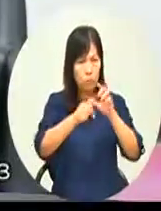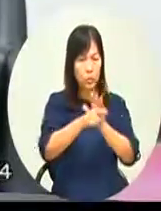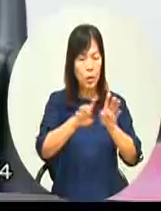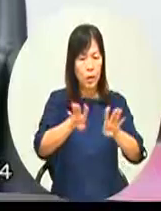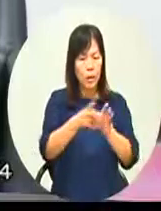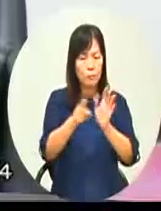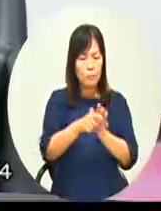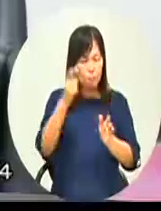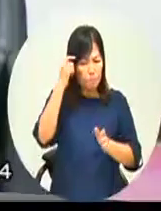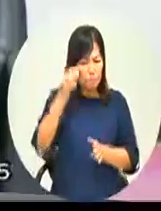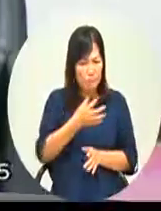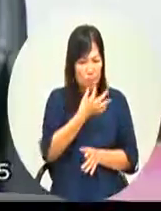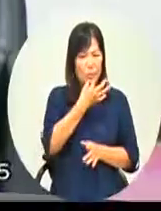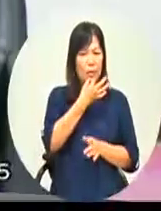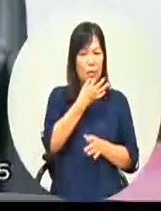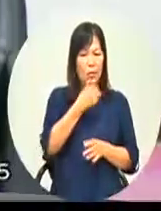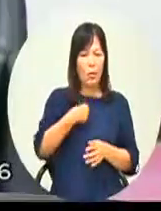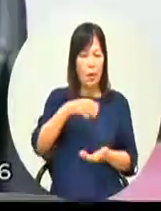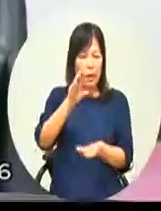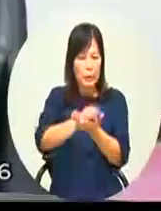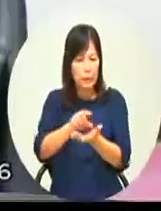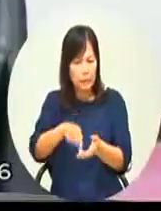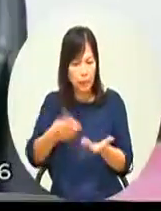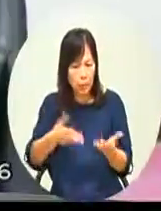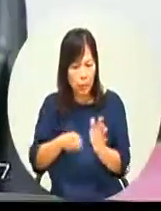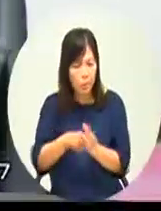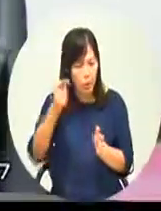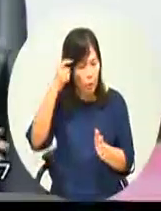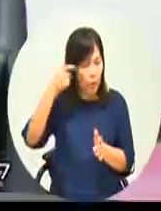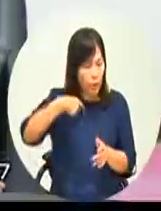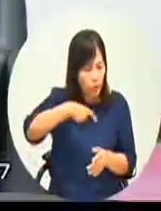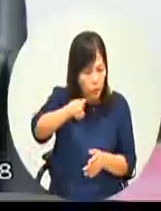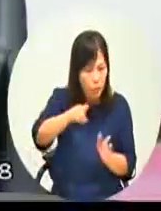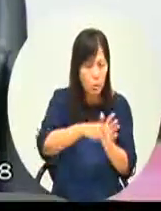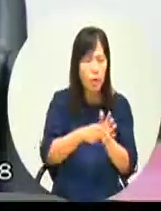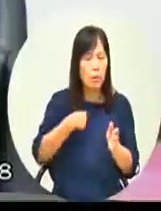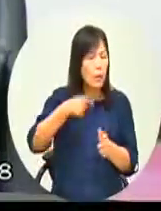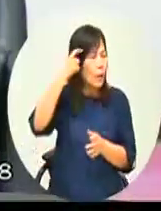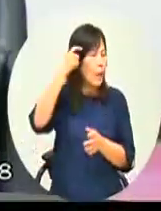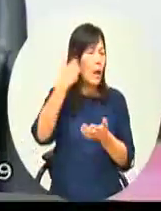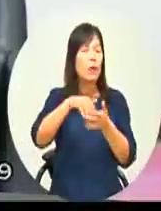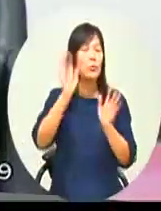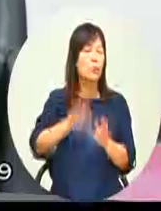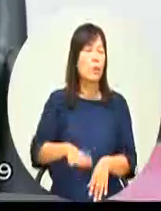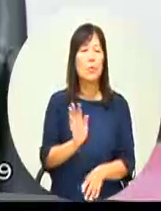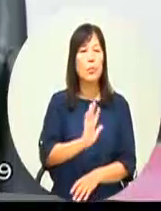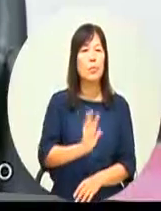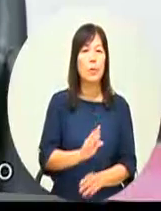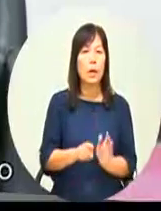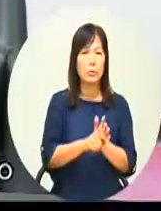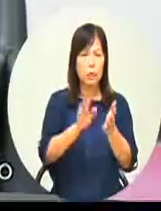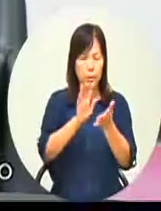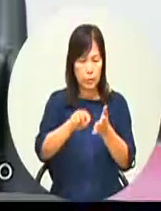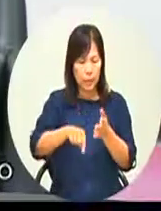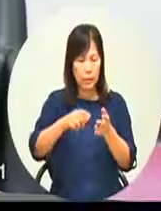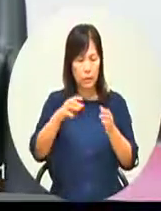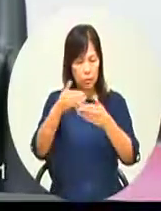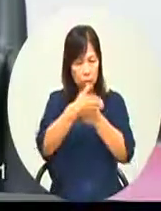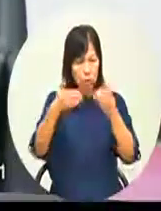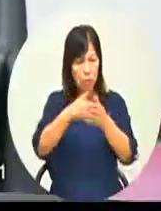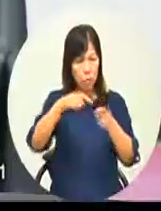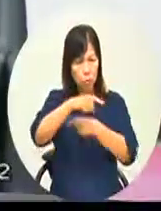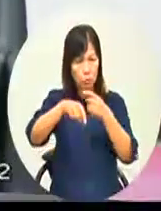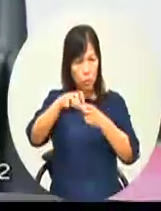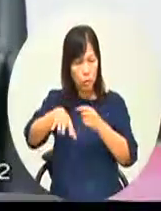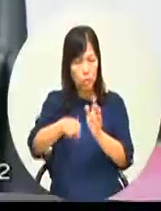就担心车子没地方停，他想去的地方可能他就打消念头不去了。所以在这样一个交通转运站，我也希望